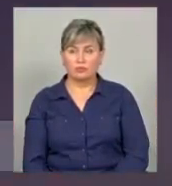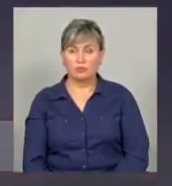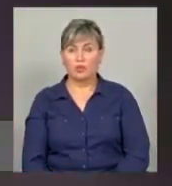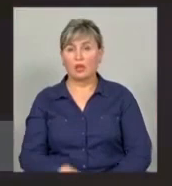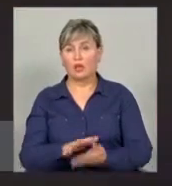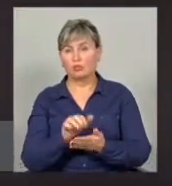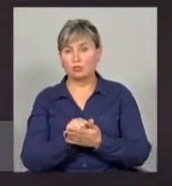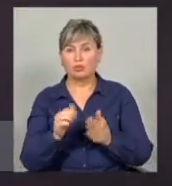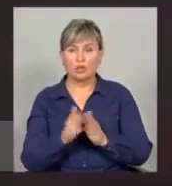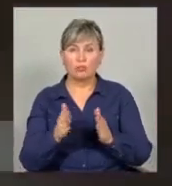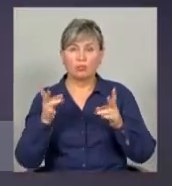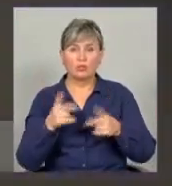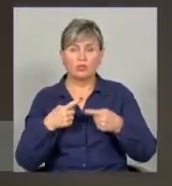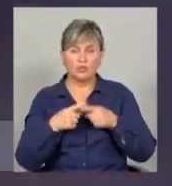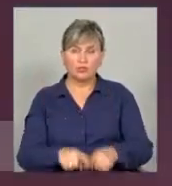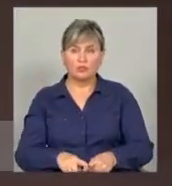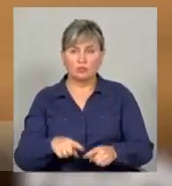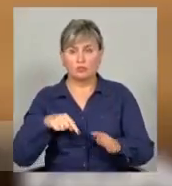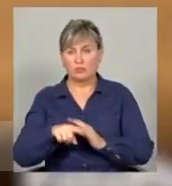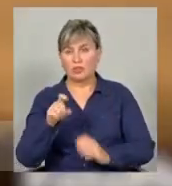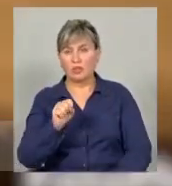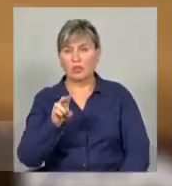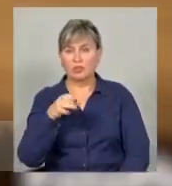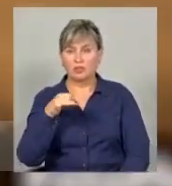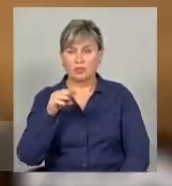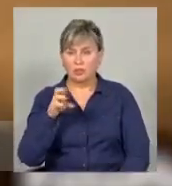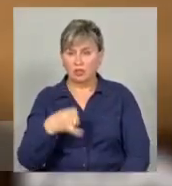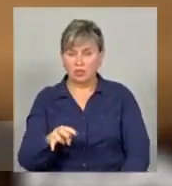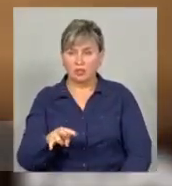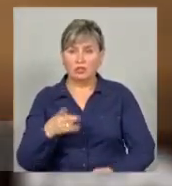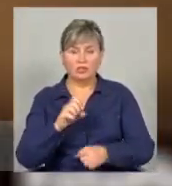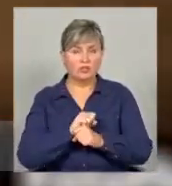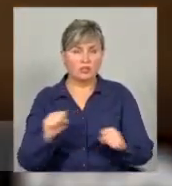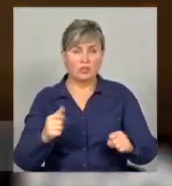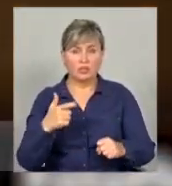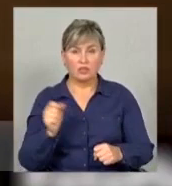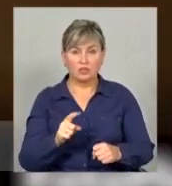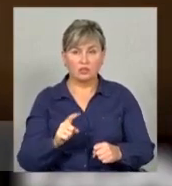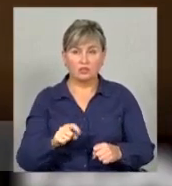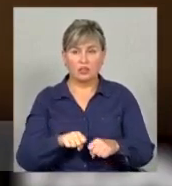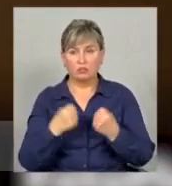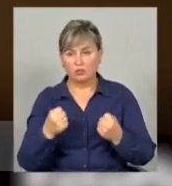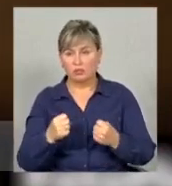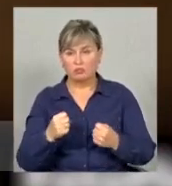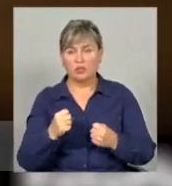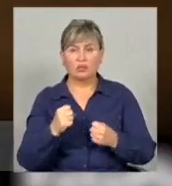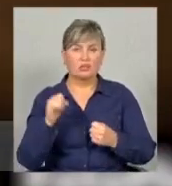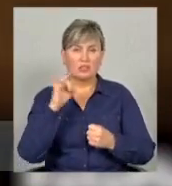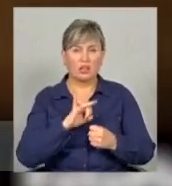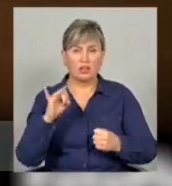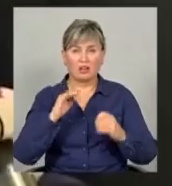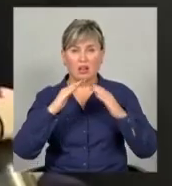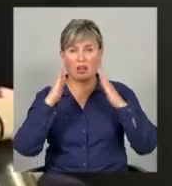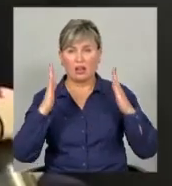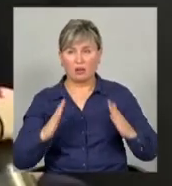Разрушены дома, пострадала инфраструктура. В провинции Хатай на двух разных участках взорвался газопровод. Обрушилась часть исторической крепости